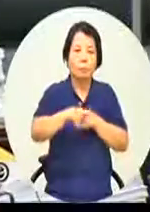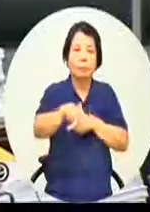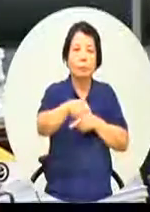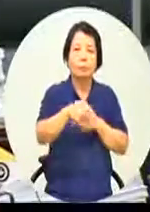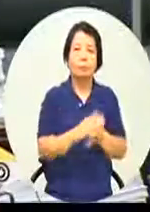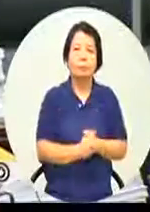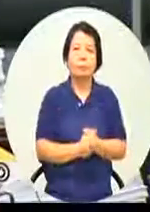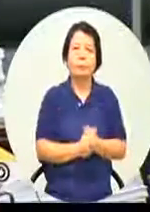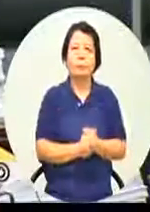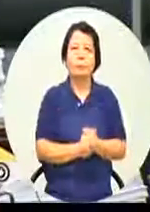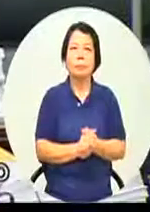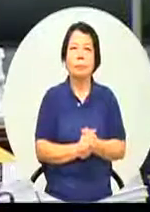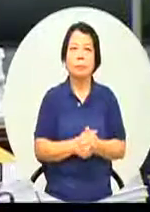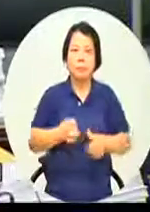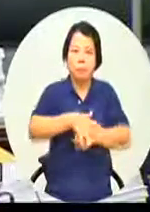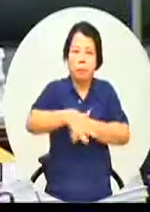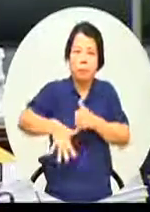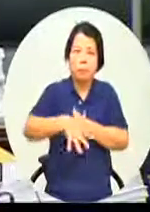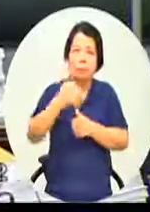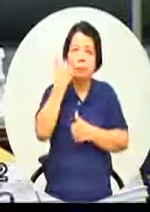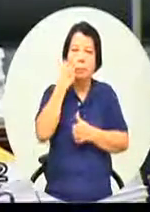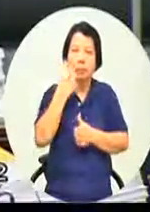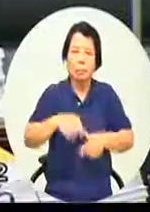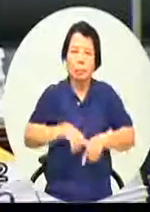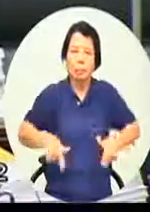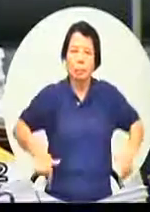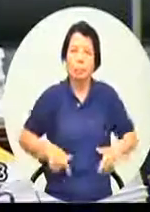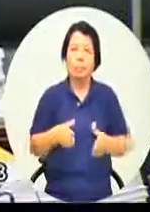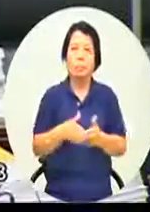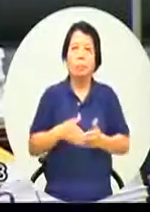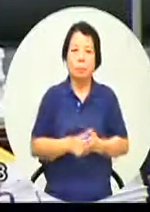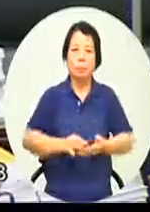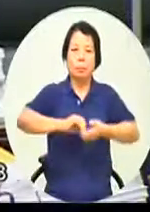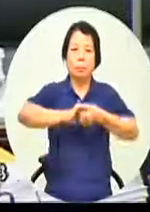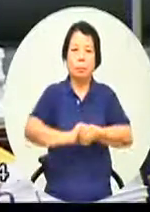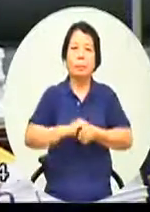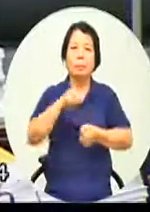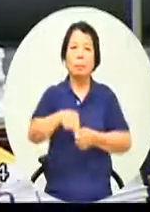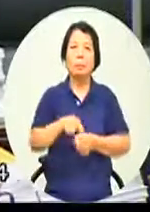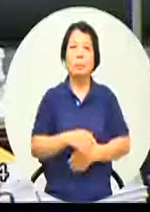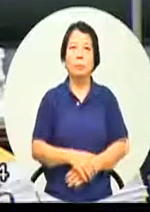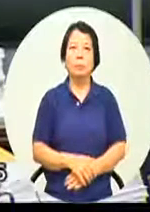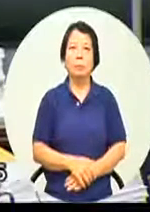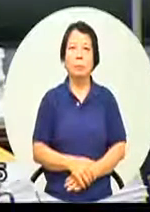里？谁敢这样子就把它带决掉？